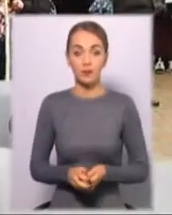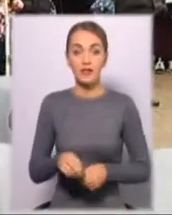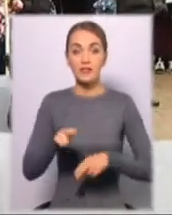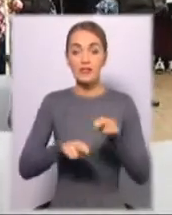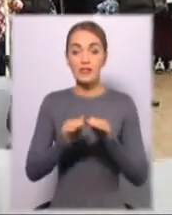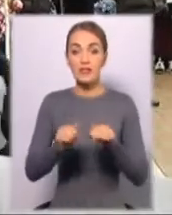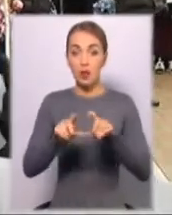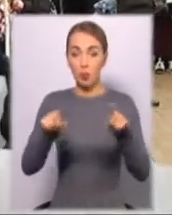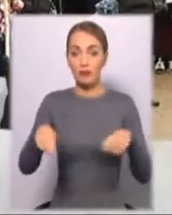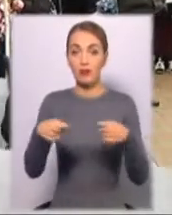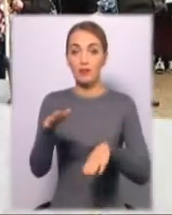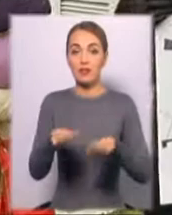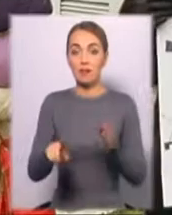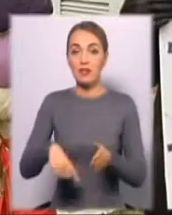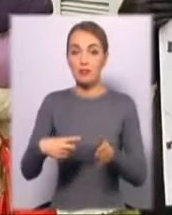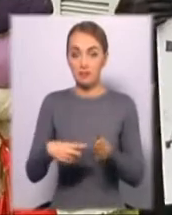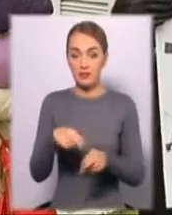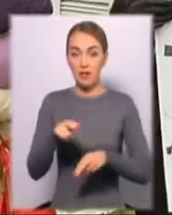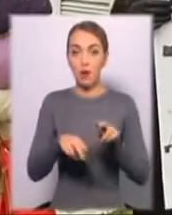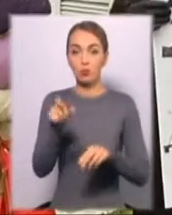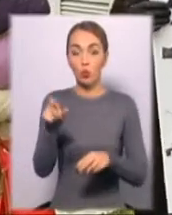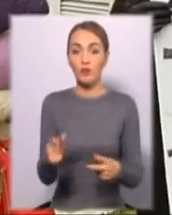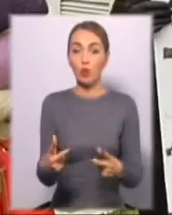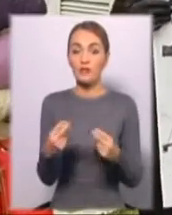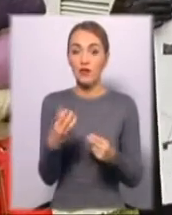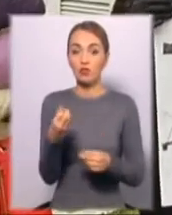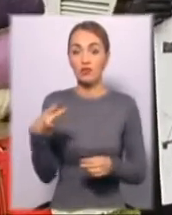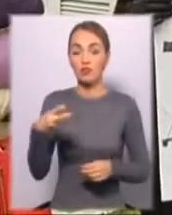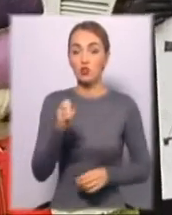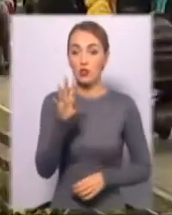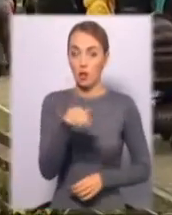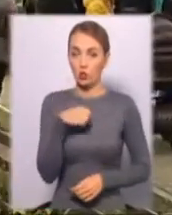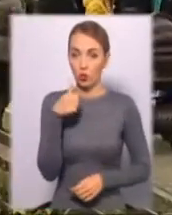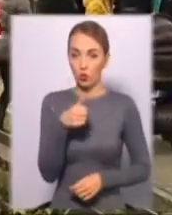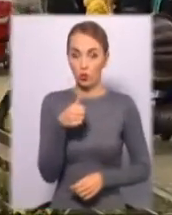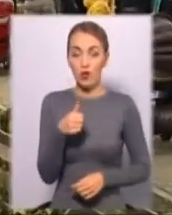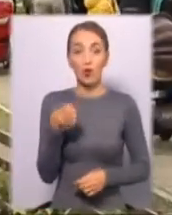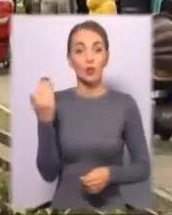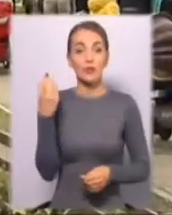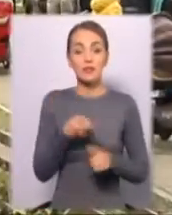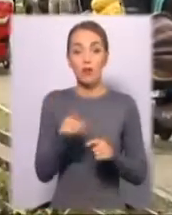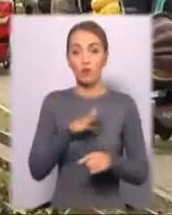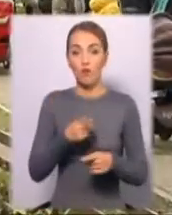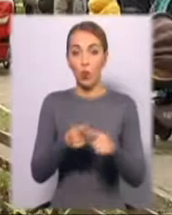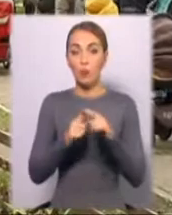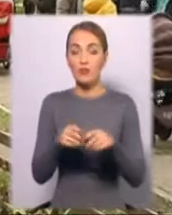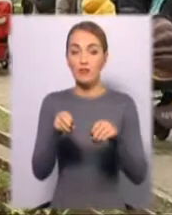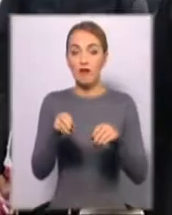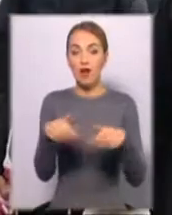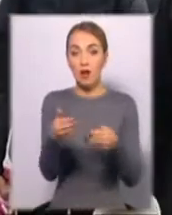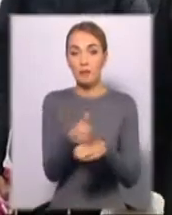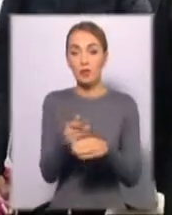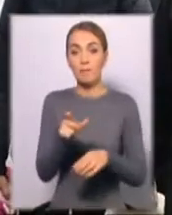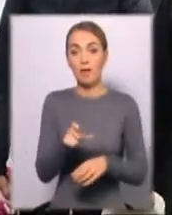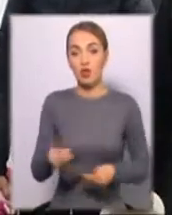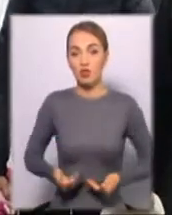і передати його на баланс міста забудовник пообіцяв ще 2014-го. Тоді це був компромісний варіант між мешканцями